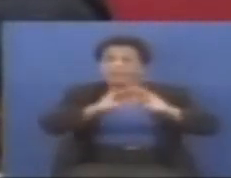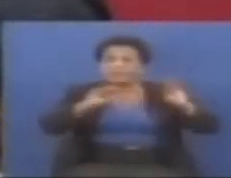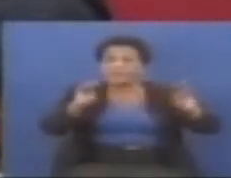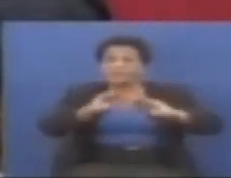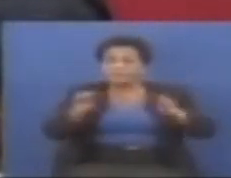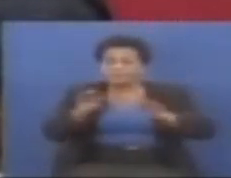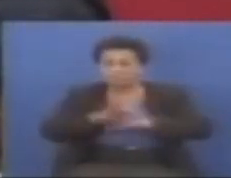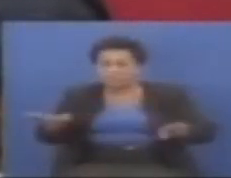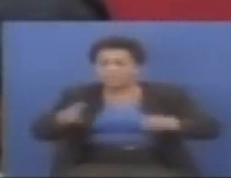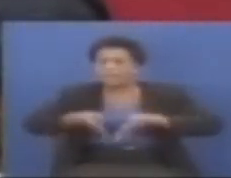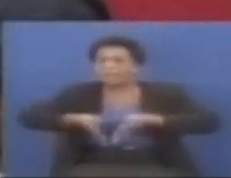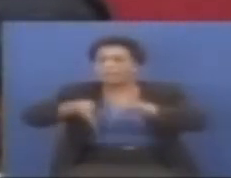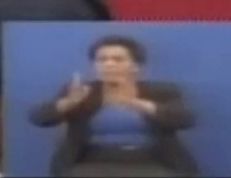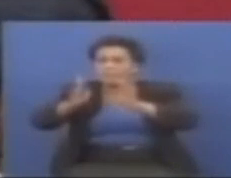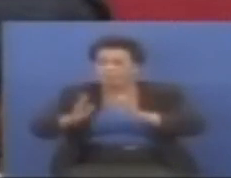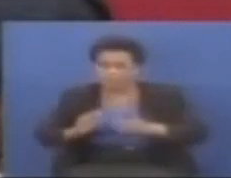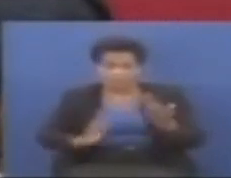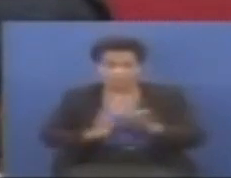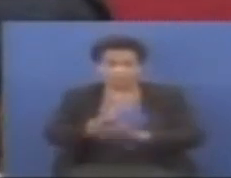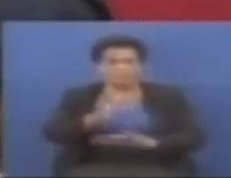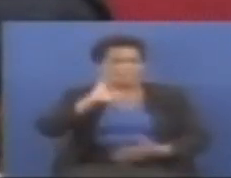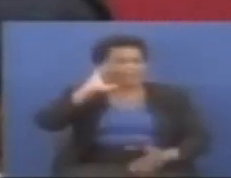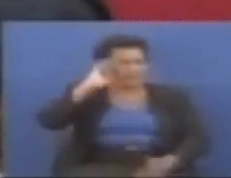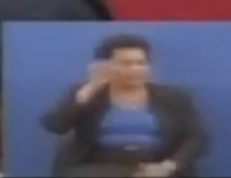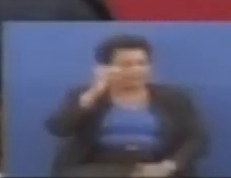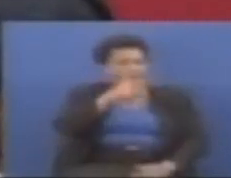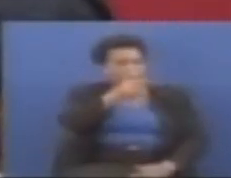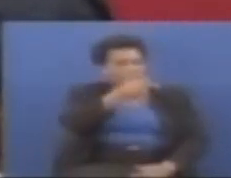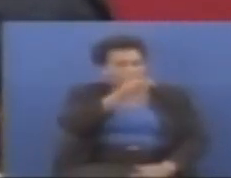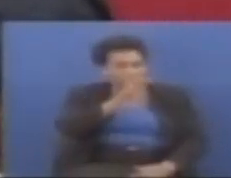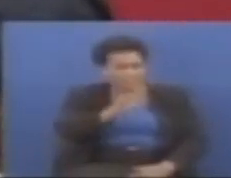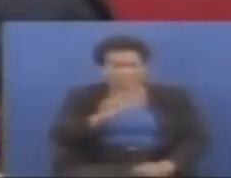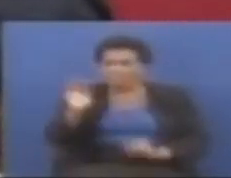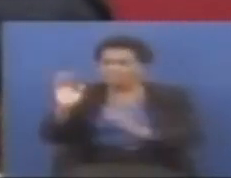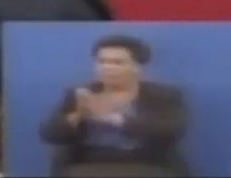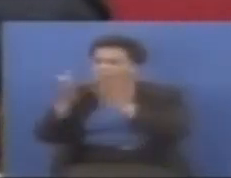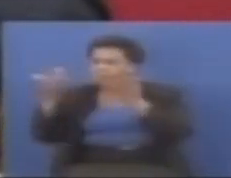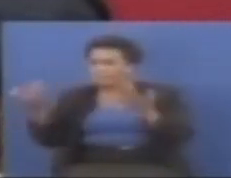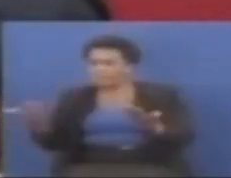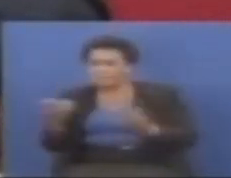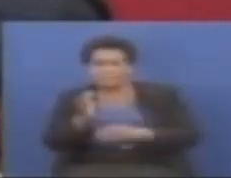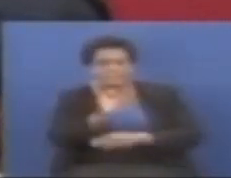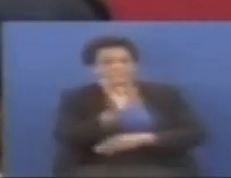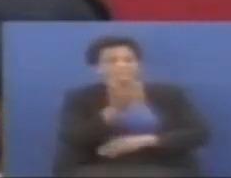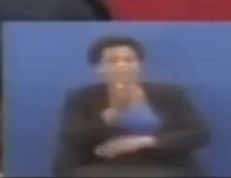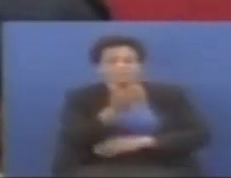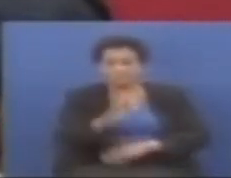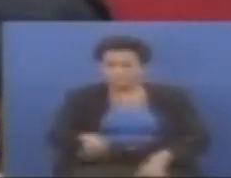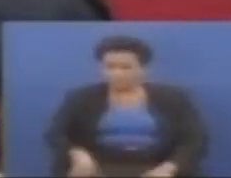yasiharibike mapema, lakini pia kuwa na taasisi za kitafiti ambazo zitaweza kutoa